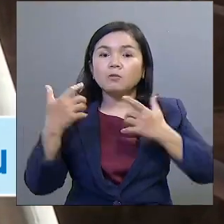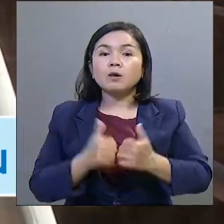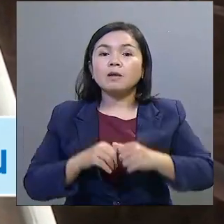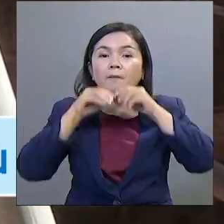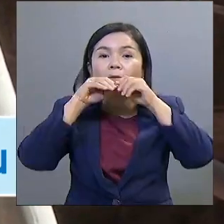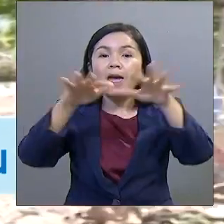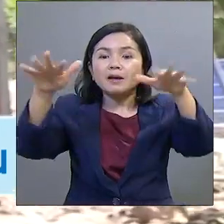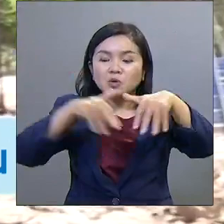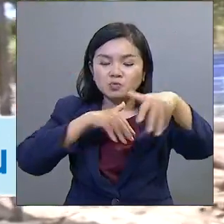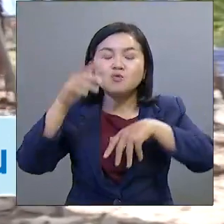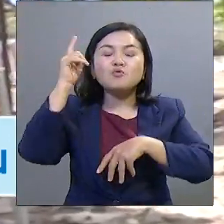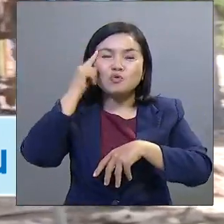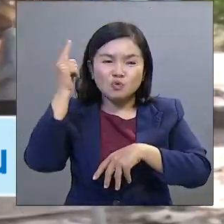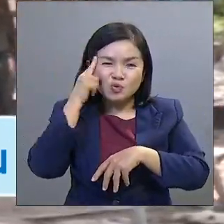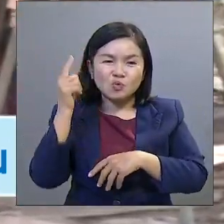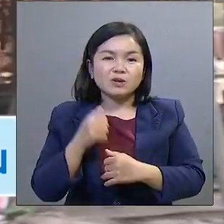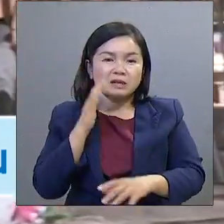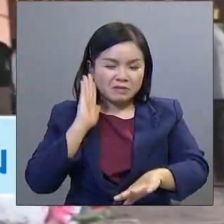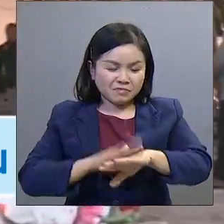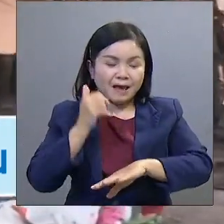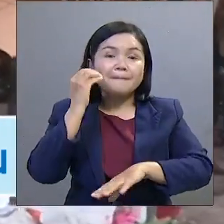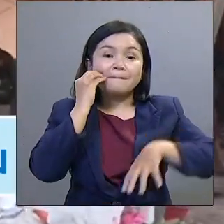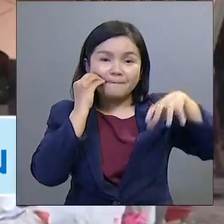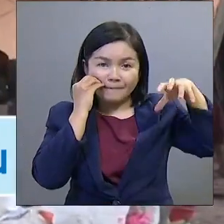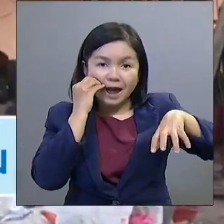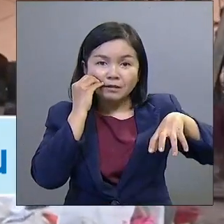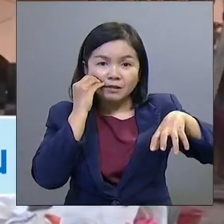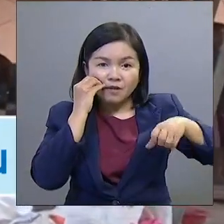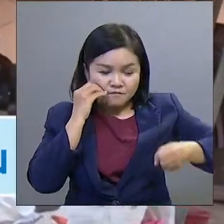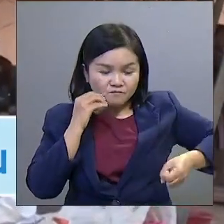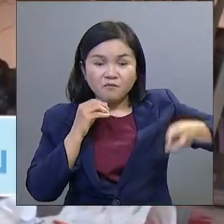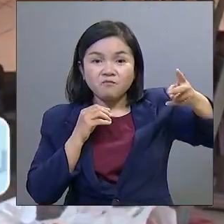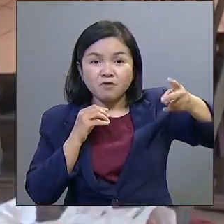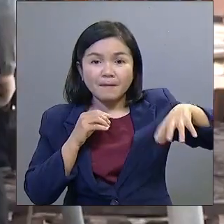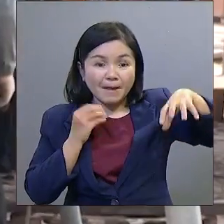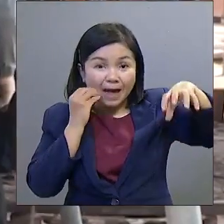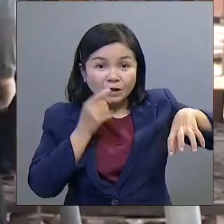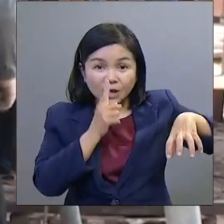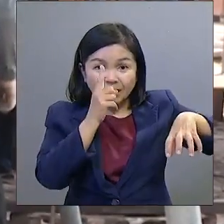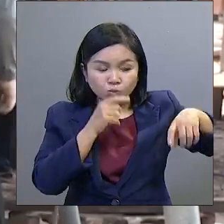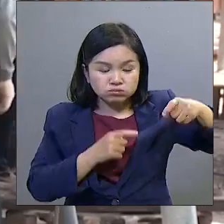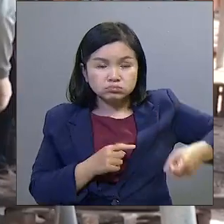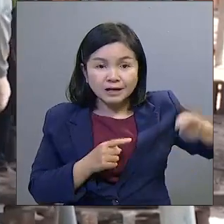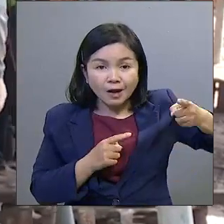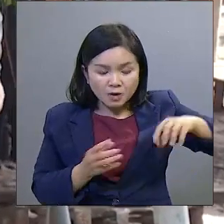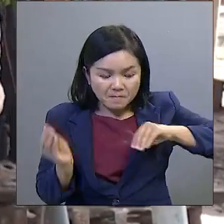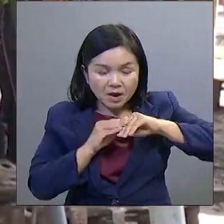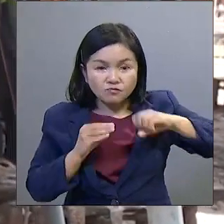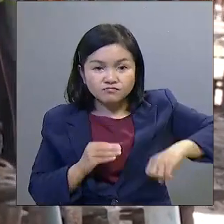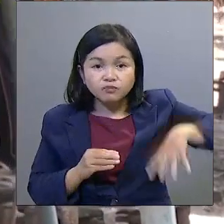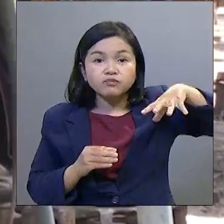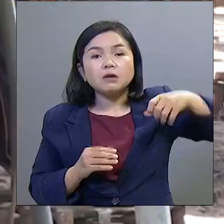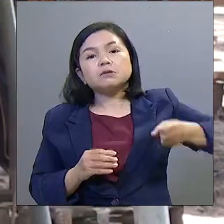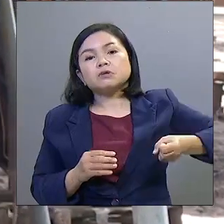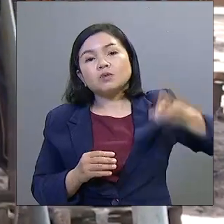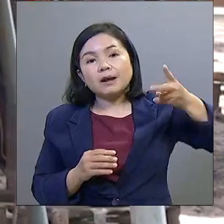ของคนในพื้นที่และละแวกใกล้เคียงด้วยค่ะ สับมาร์เก็ตติ้งเนี่ยจะเรียกว่าเรดโอเชียนรูโอเชียนใช่ไหม ใช่ค่ะ เรดโอเชียนก็คือธุรกิจที่แบบคนทำเยอะ